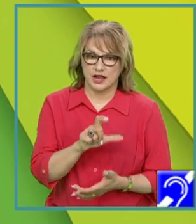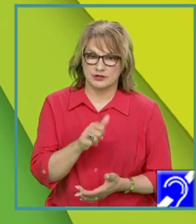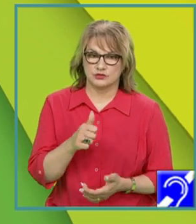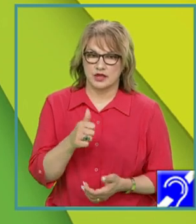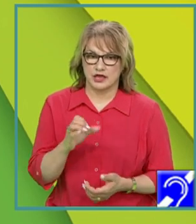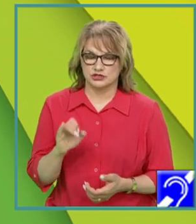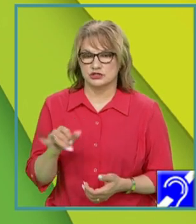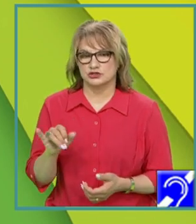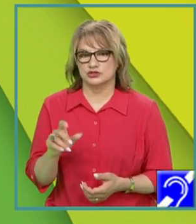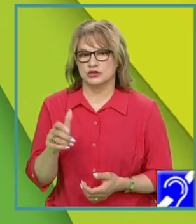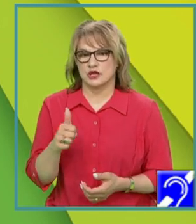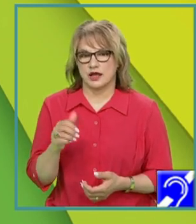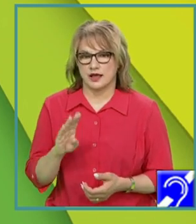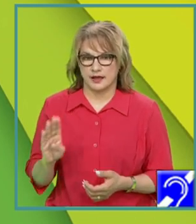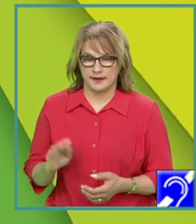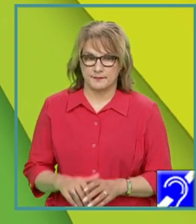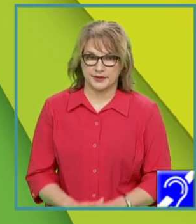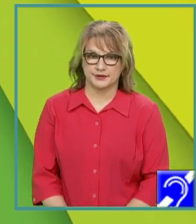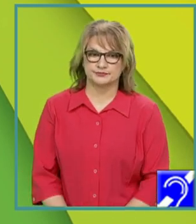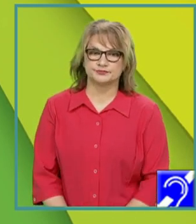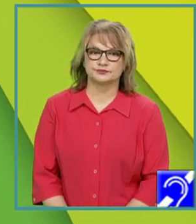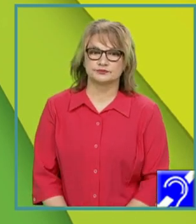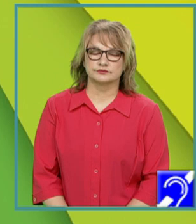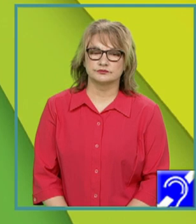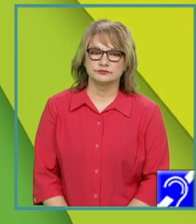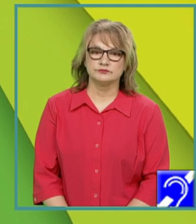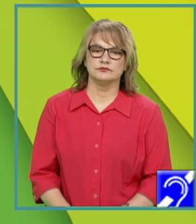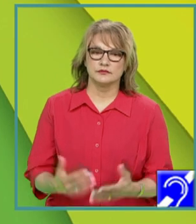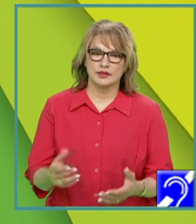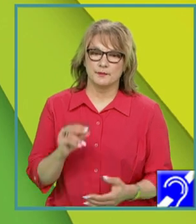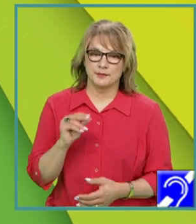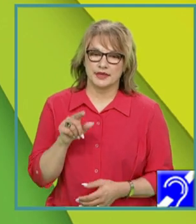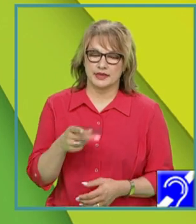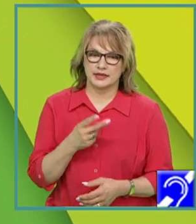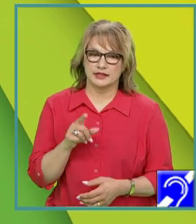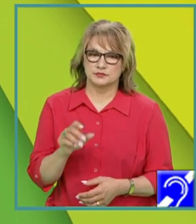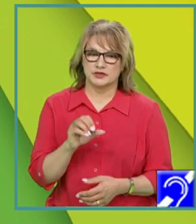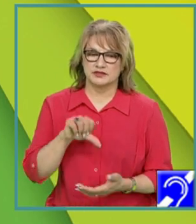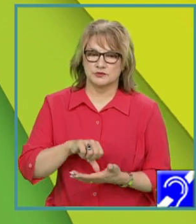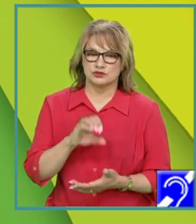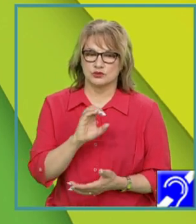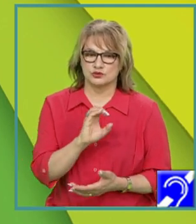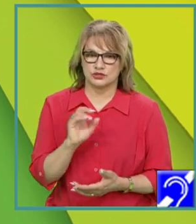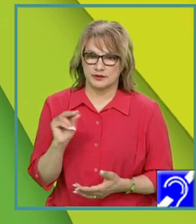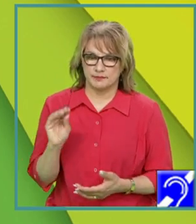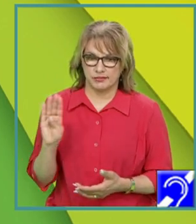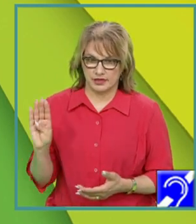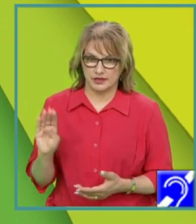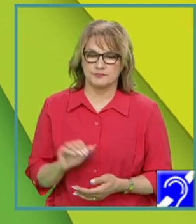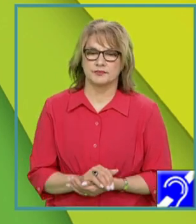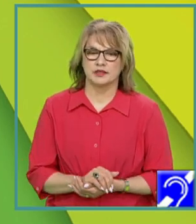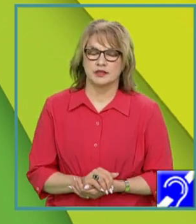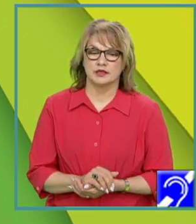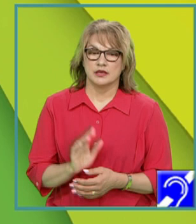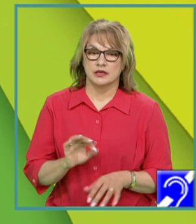AC respectiv AB respectiv p mijlocul laturii a c b